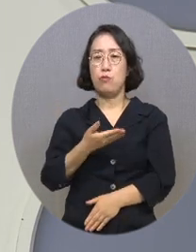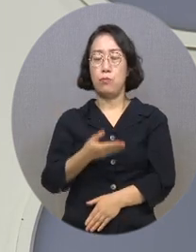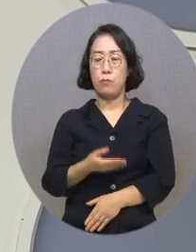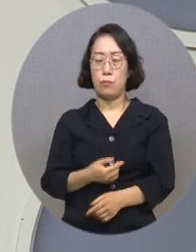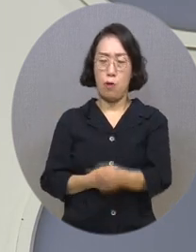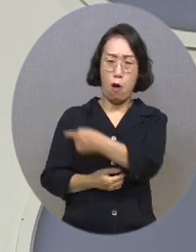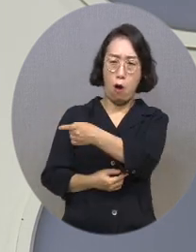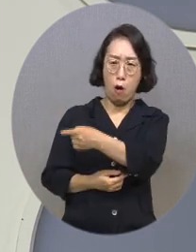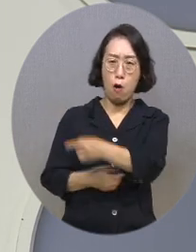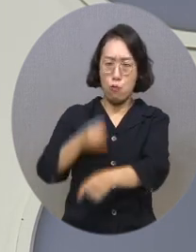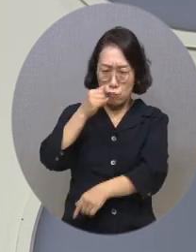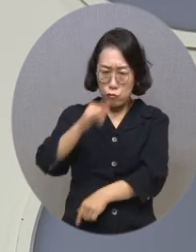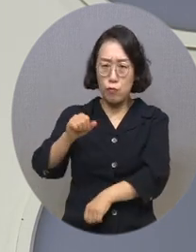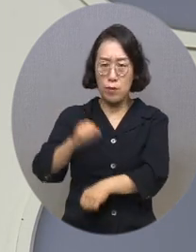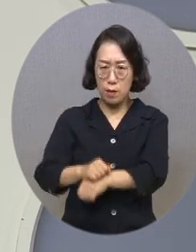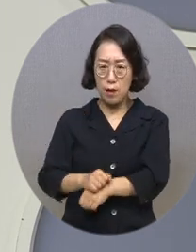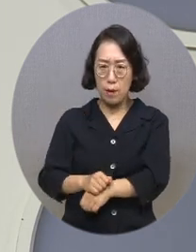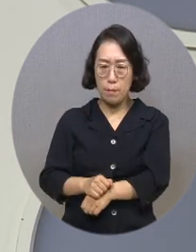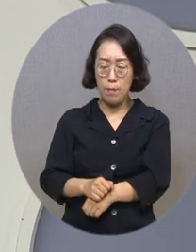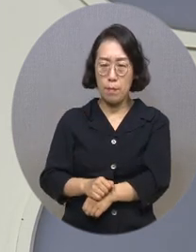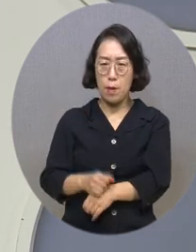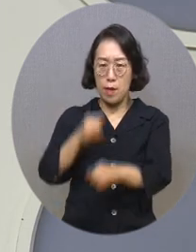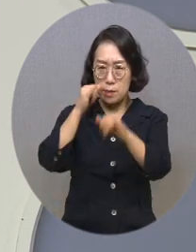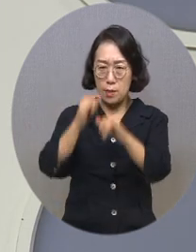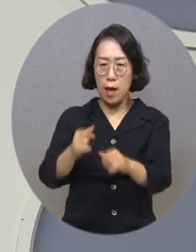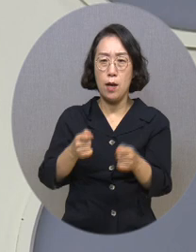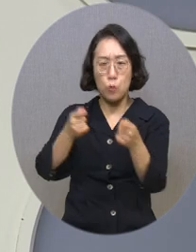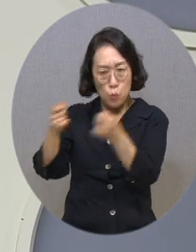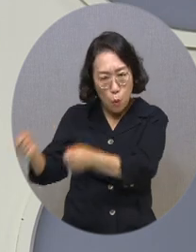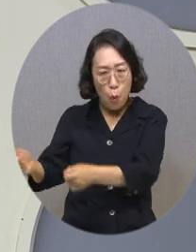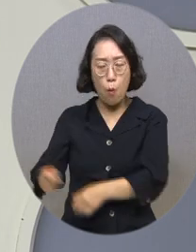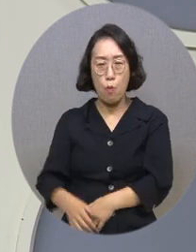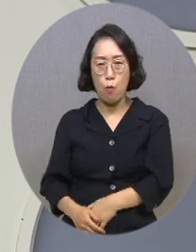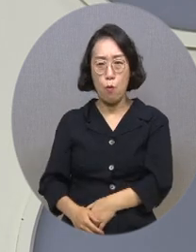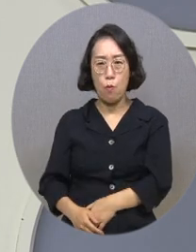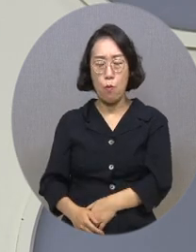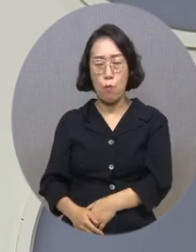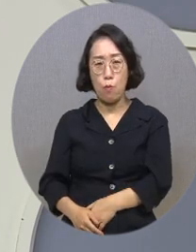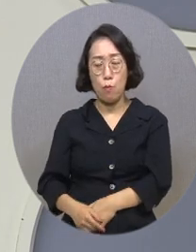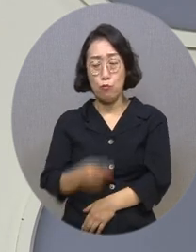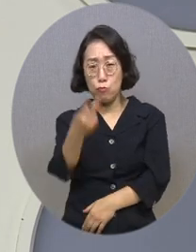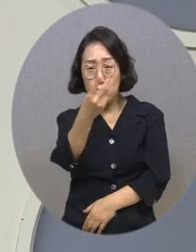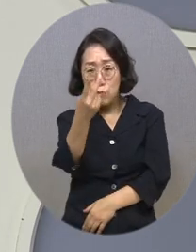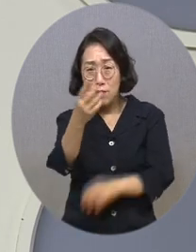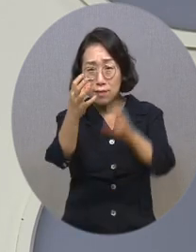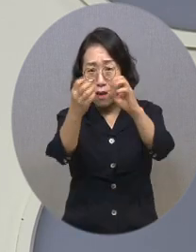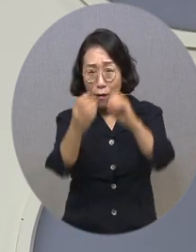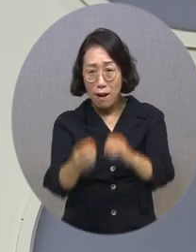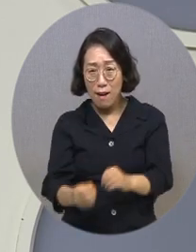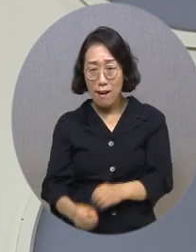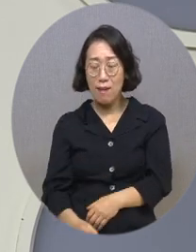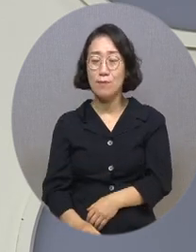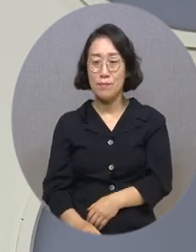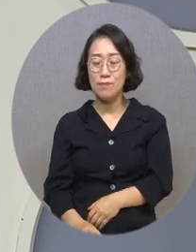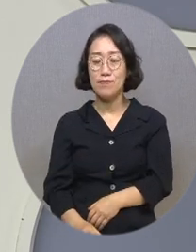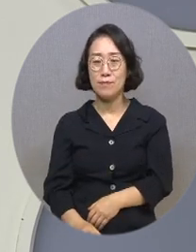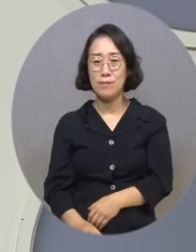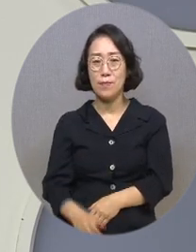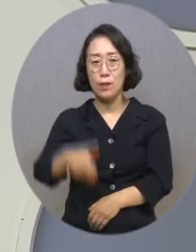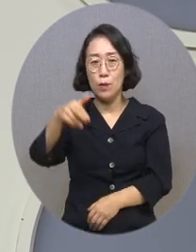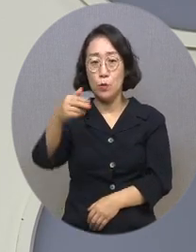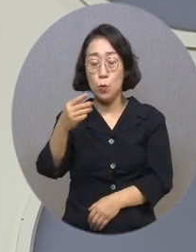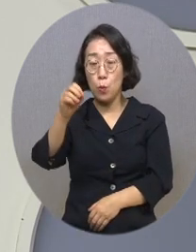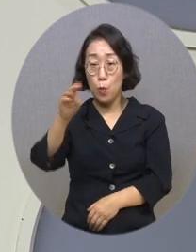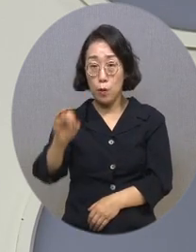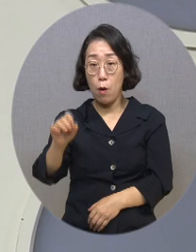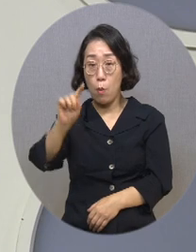뭐 그렇게 모르고 있느냐고 이렇게 뭐 핀잔식으로 둘이 친한가 봐요 얘기를 하더라고. 근데 그 조영관 대표라고 있어요 이제